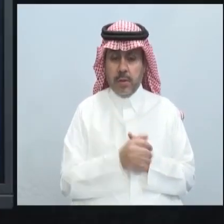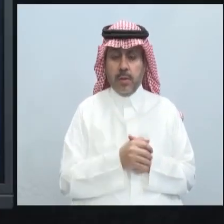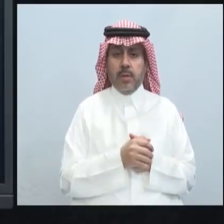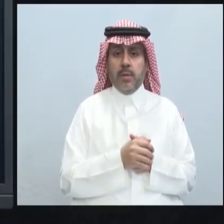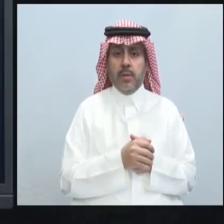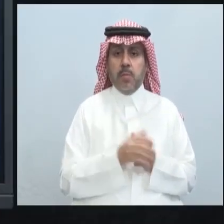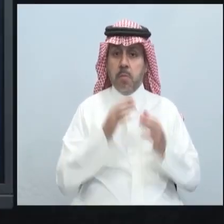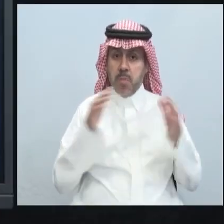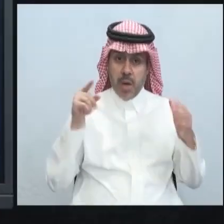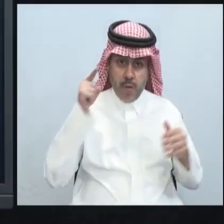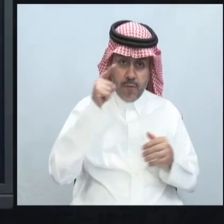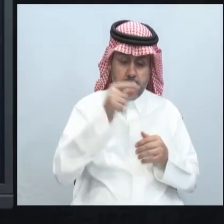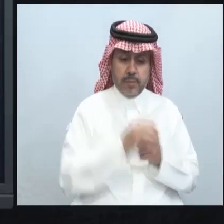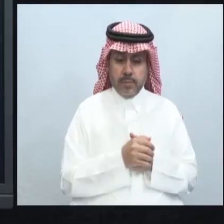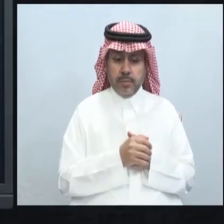كما